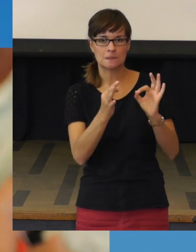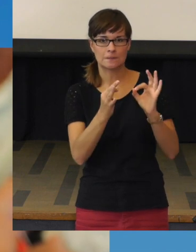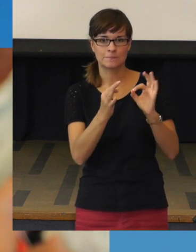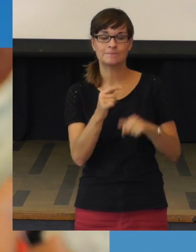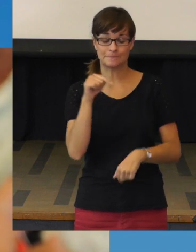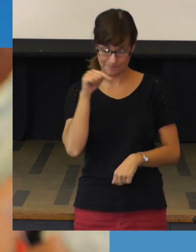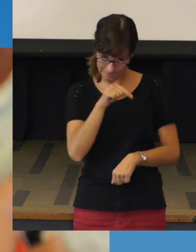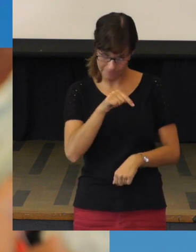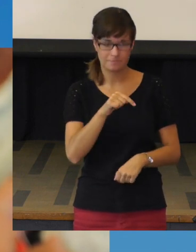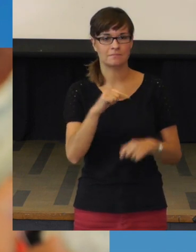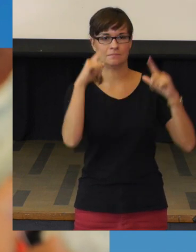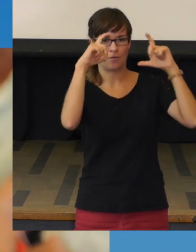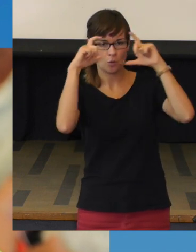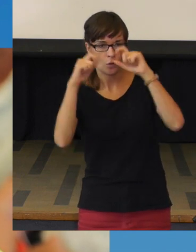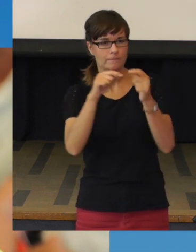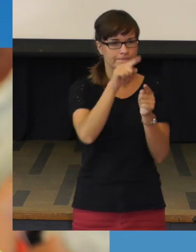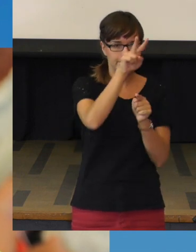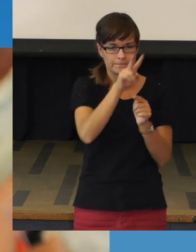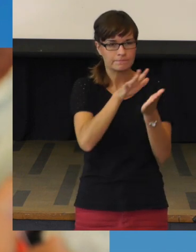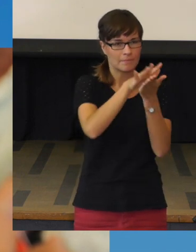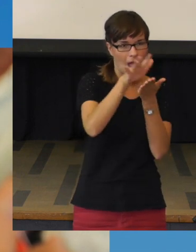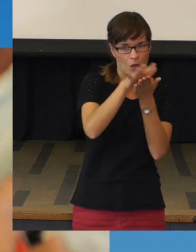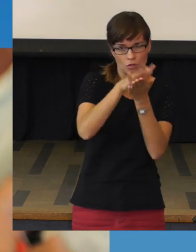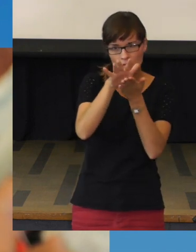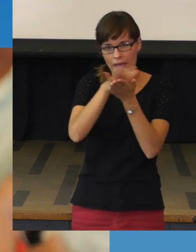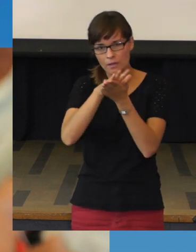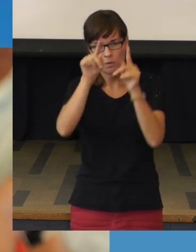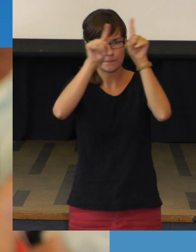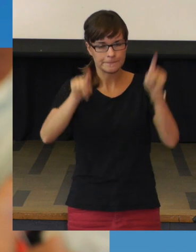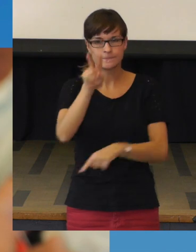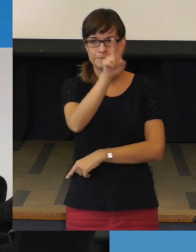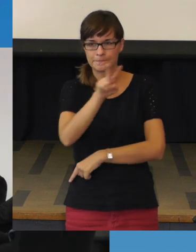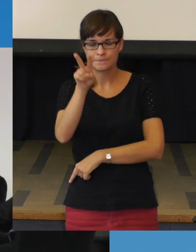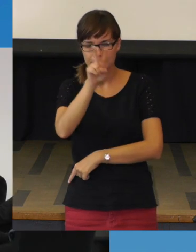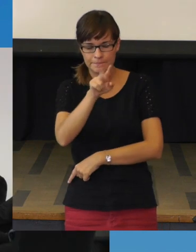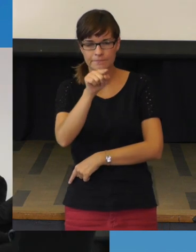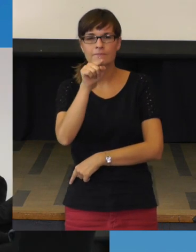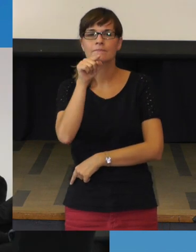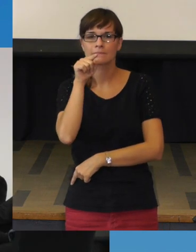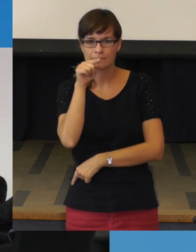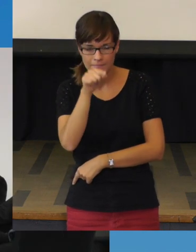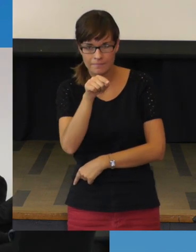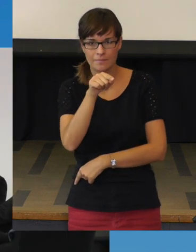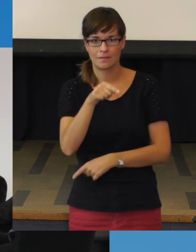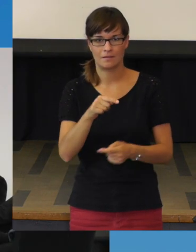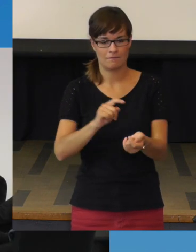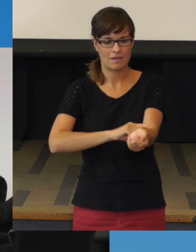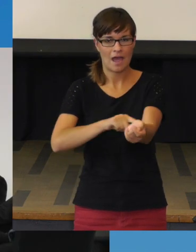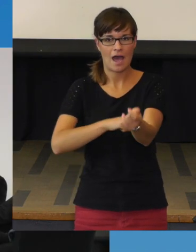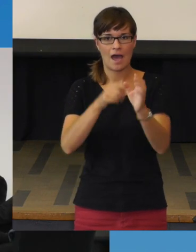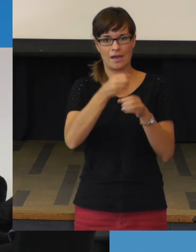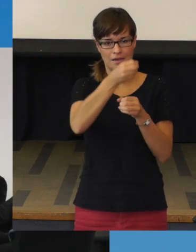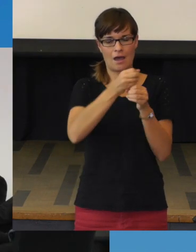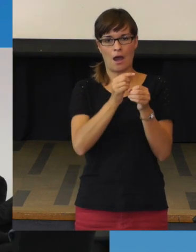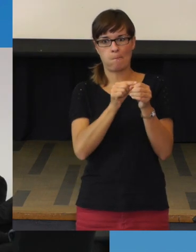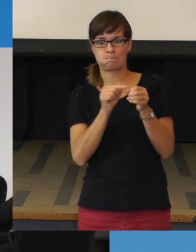dann ausgewertet worden. Und dann hat man festgestellt, dass ich ein Aneurysma hatte, direkt in